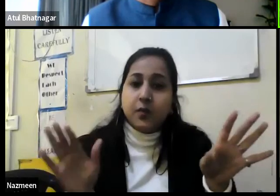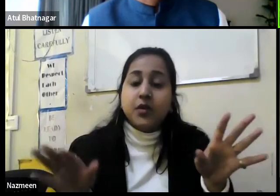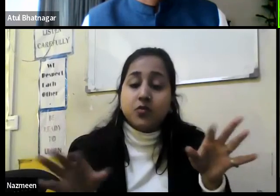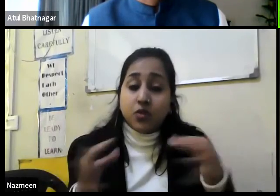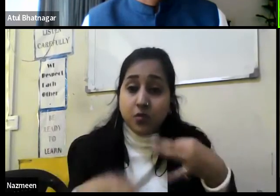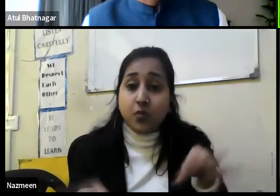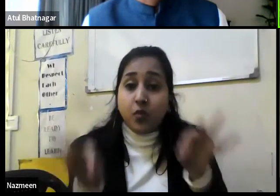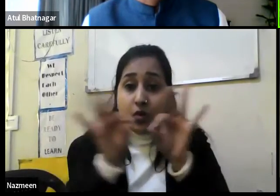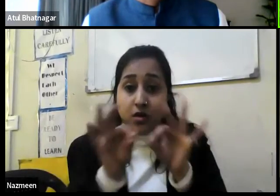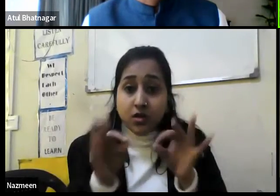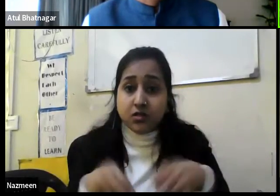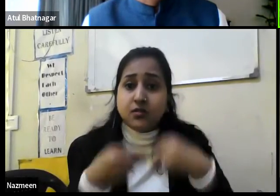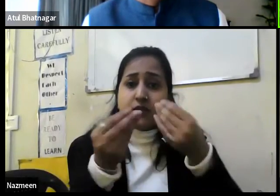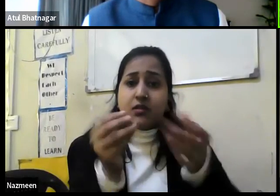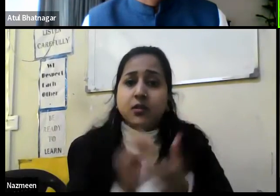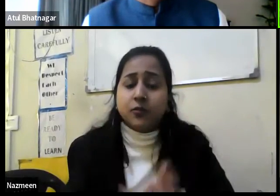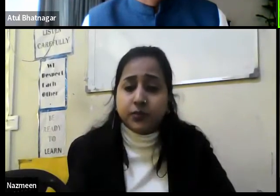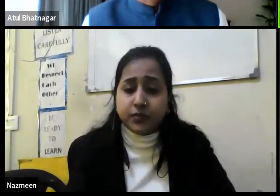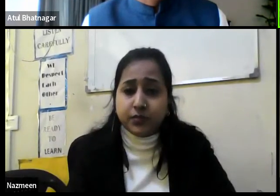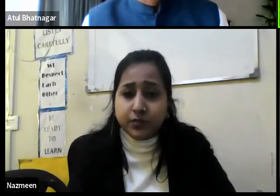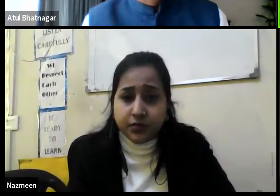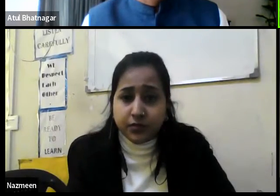हूँ जितना